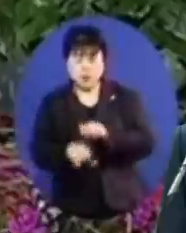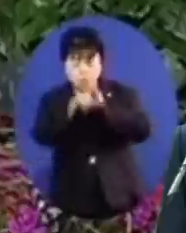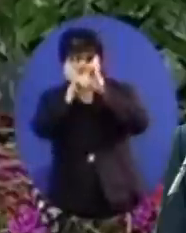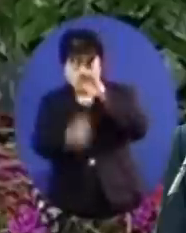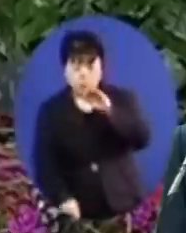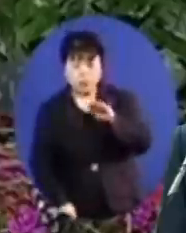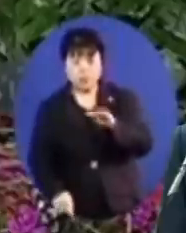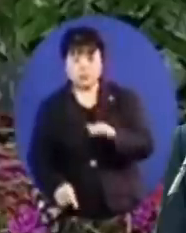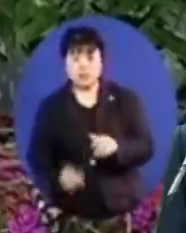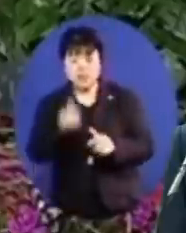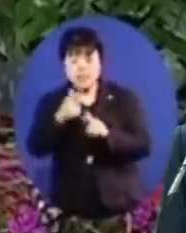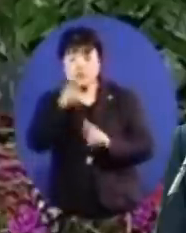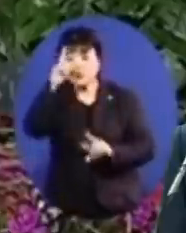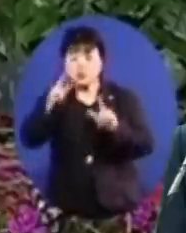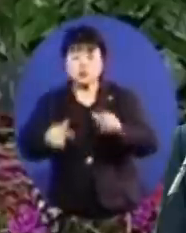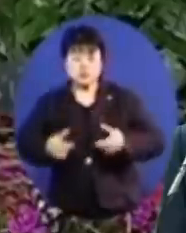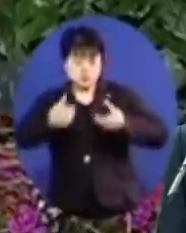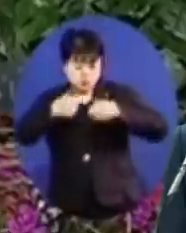깨졌습니다.